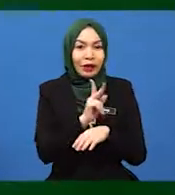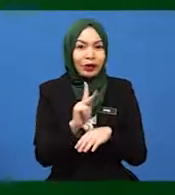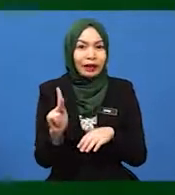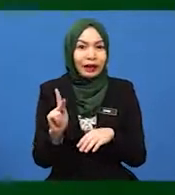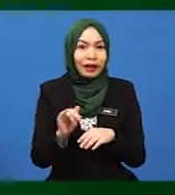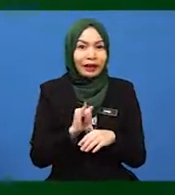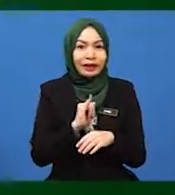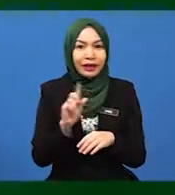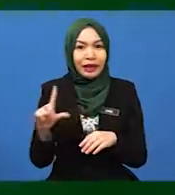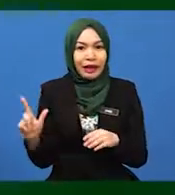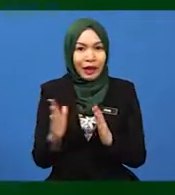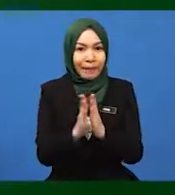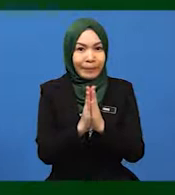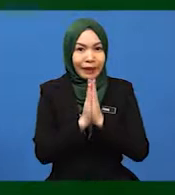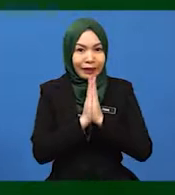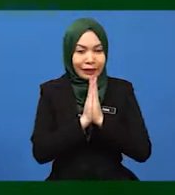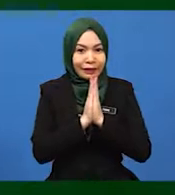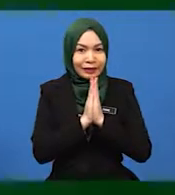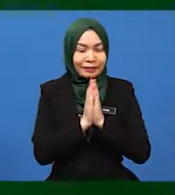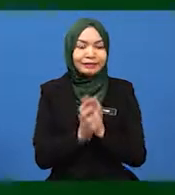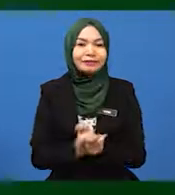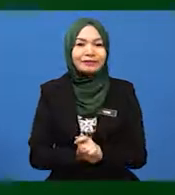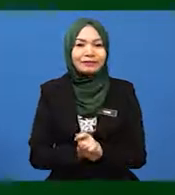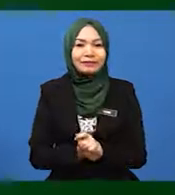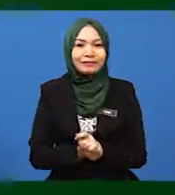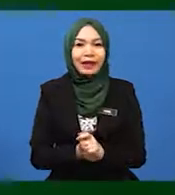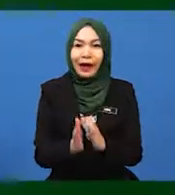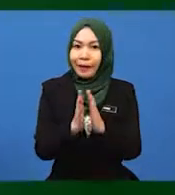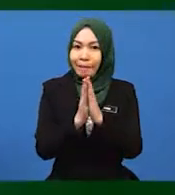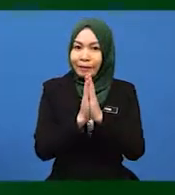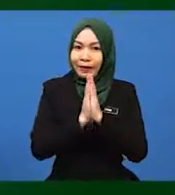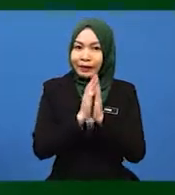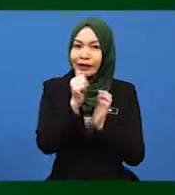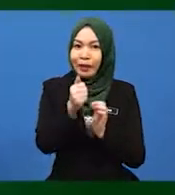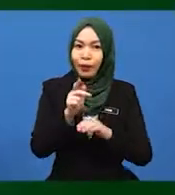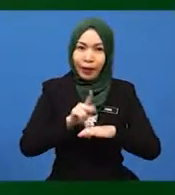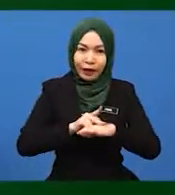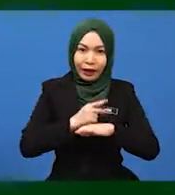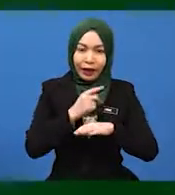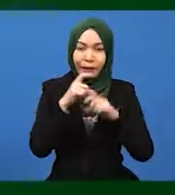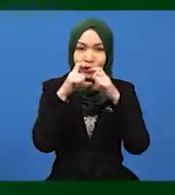minta. Minta kamu pakai pelitup muka.